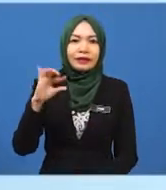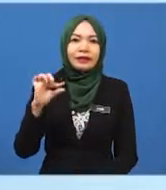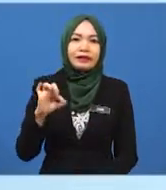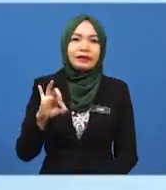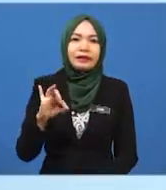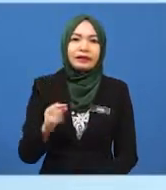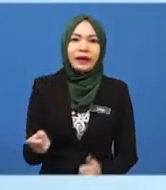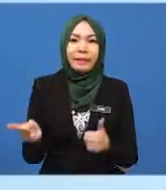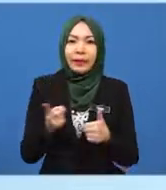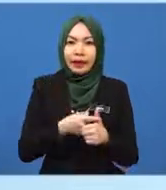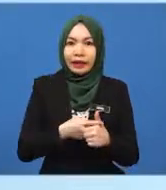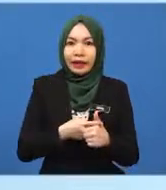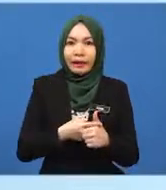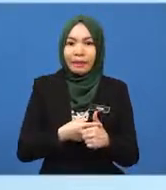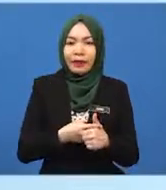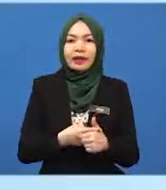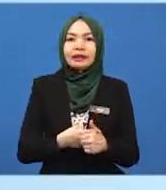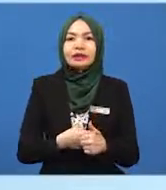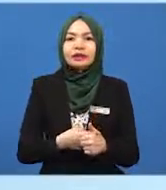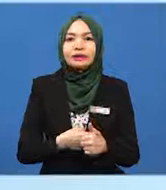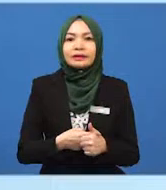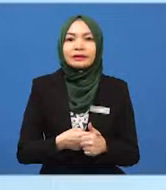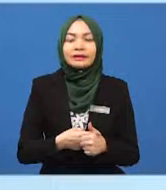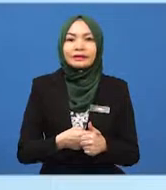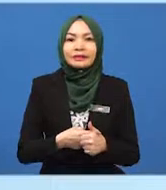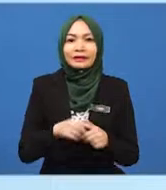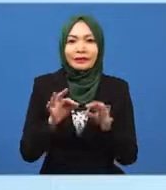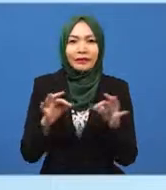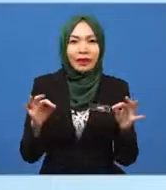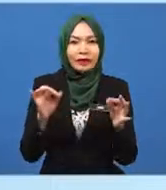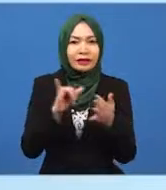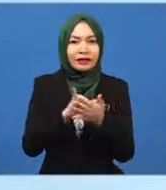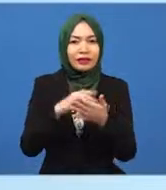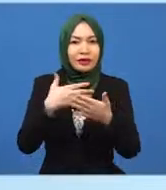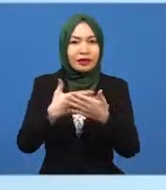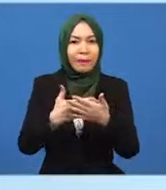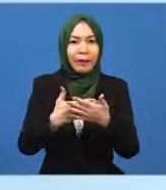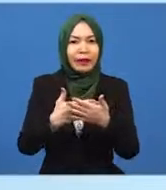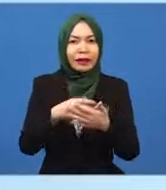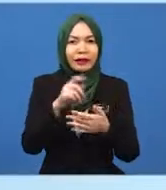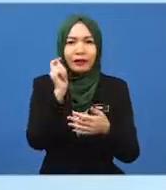berita yang disampaikan itu adalah palsu.